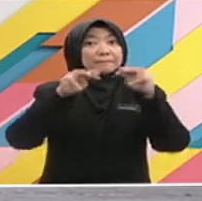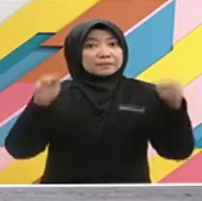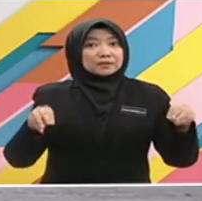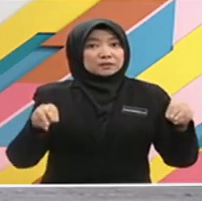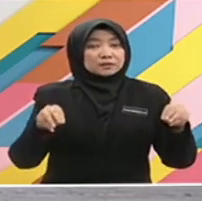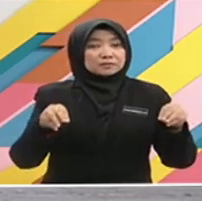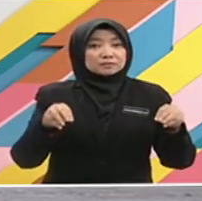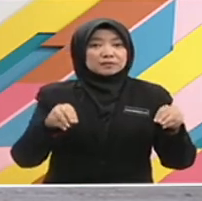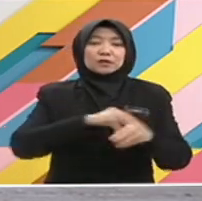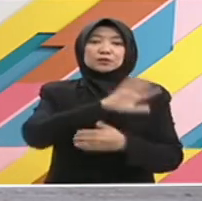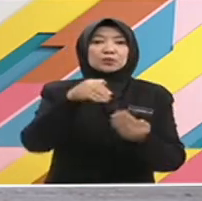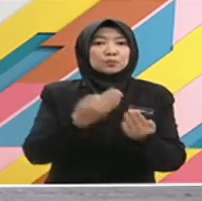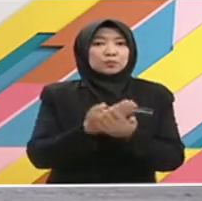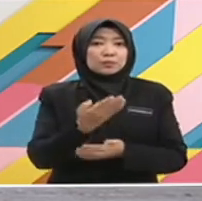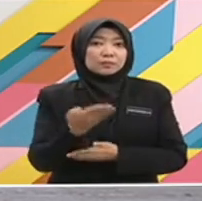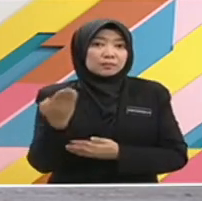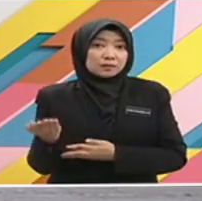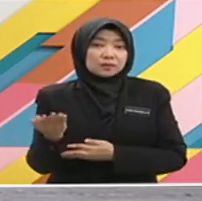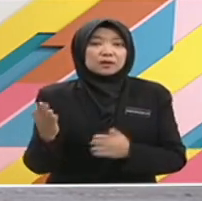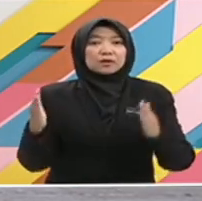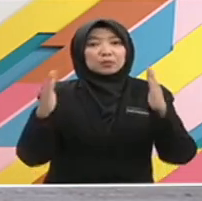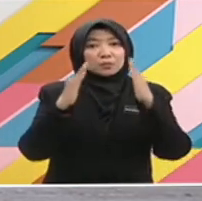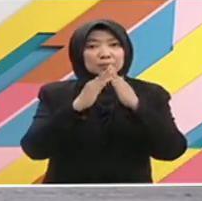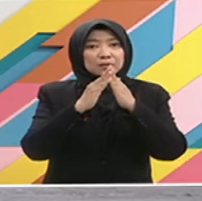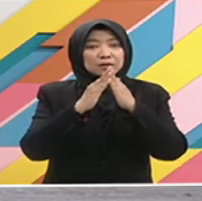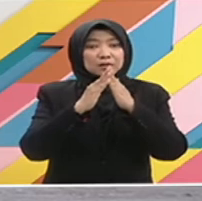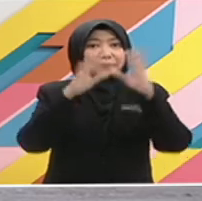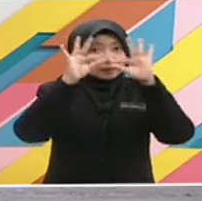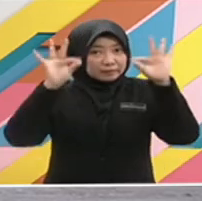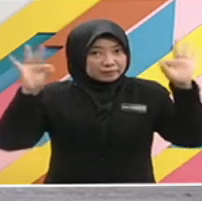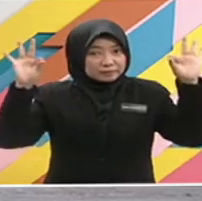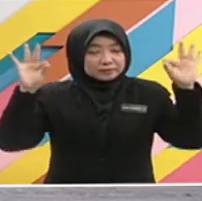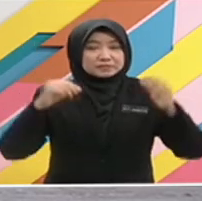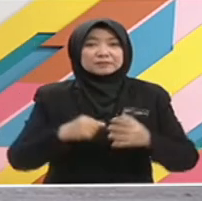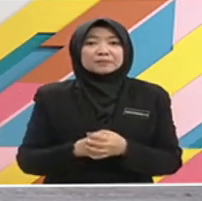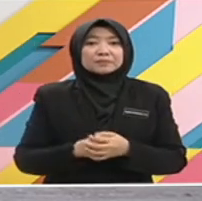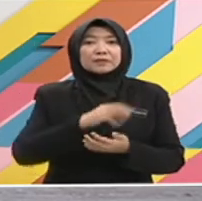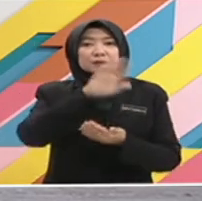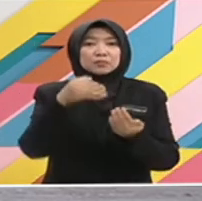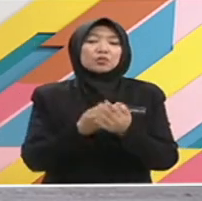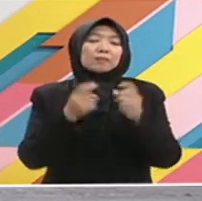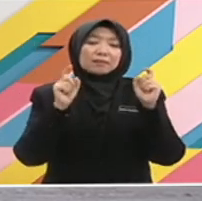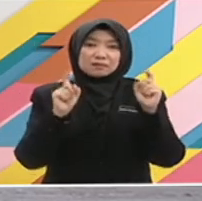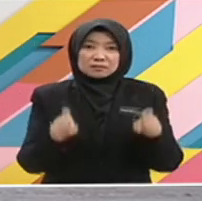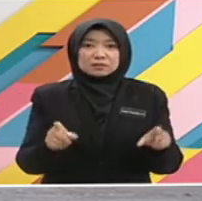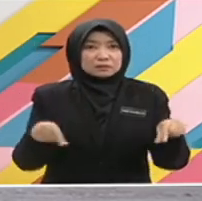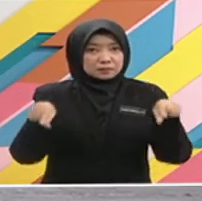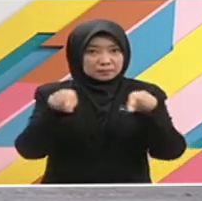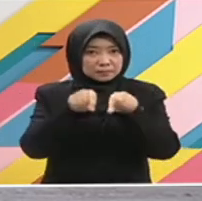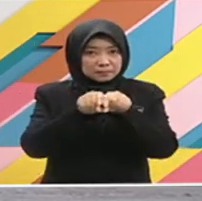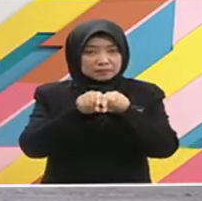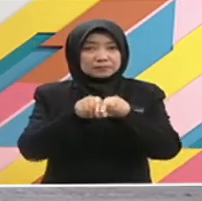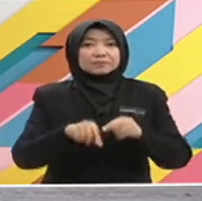barang-barang yang ada di rumah mungkin frame gambar, uh-huh. mungkin teko, ya. Piala dan sebagainya semuanya perlu seimbang. Semua ada keseimbangan.